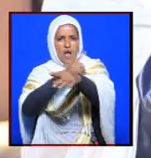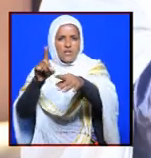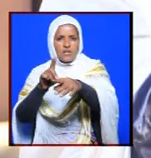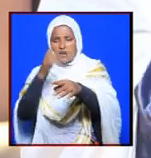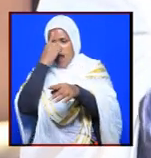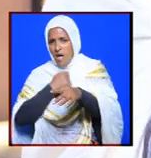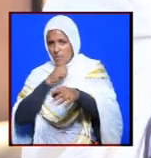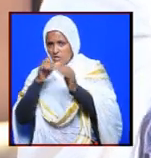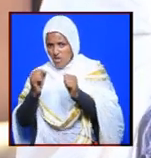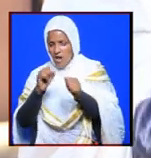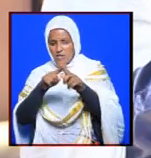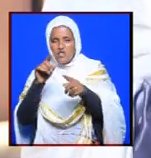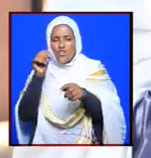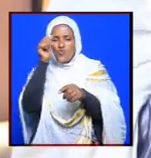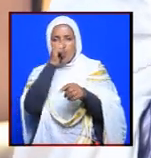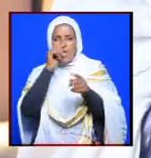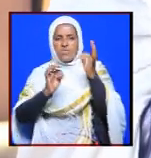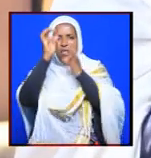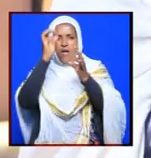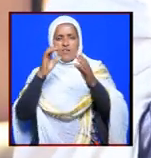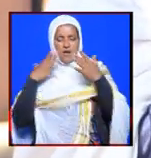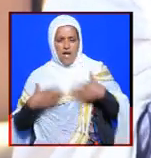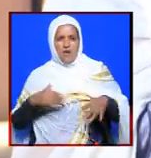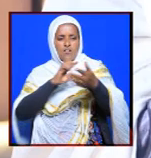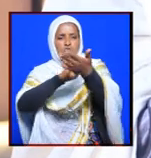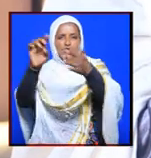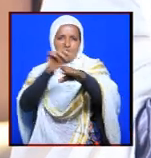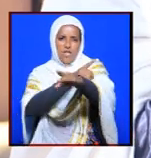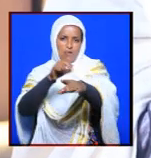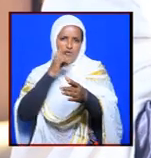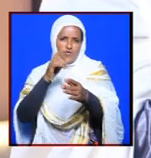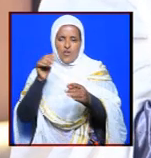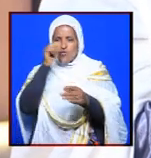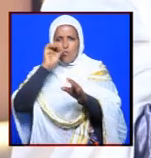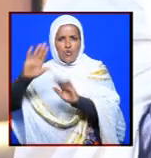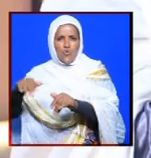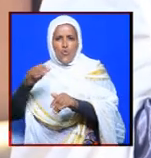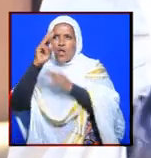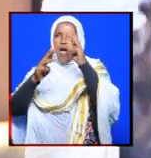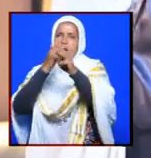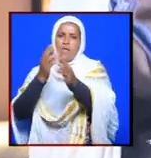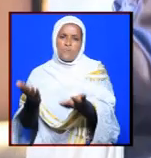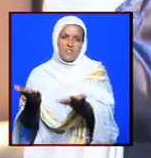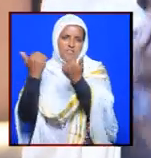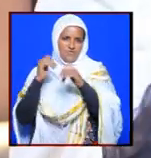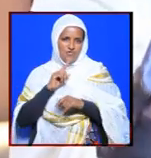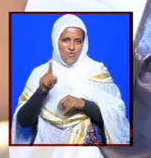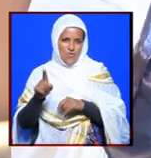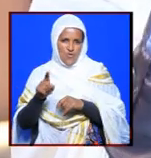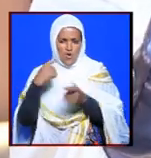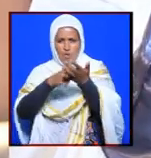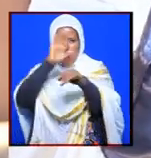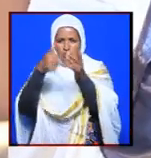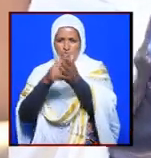በዜማ በመሳሰሉ ላያምን ይችላል፣ ግን የኢትዮጵያ ታሪክ አካል ነው። ቅዱስ ያሬድ ከኢትዮጵያ ቀርቶ ለዓለም የሚተርፍ ነው። ግን ይህ ሁሉንም ነው